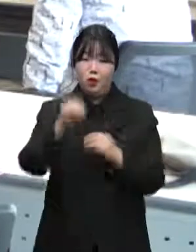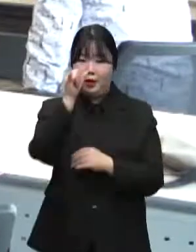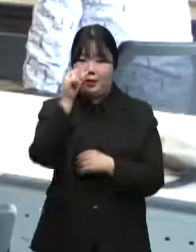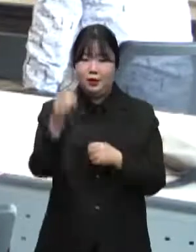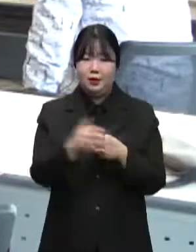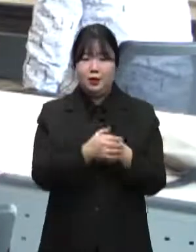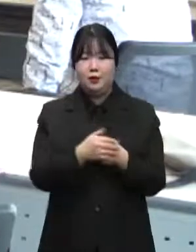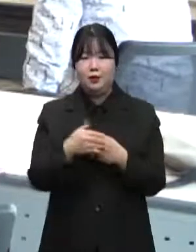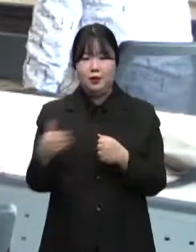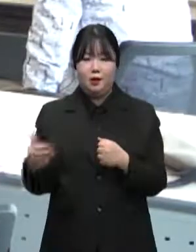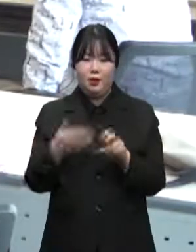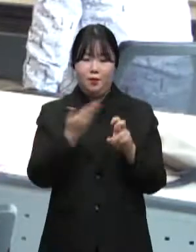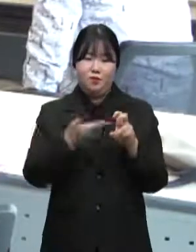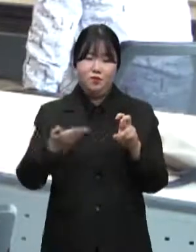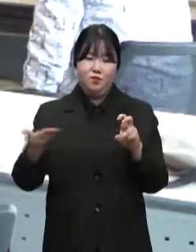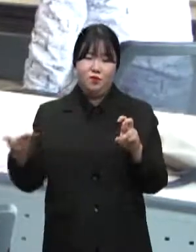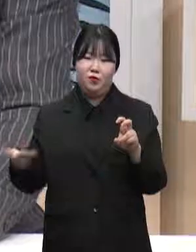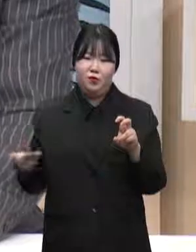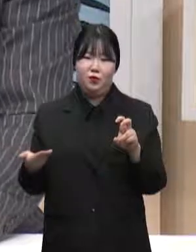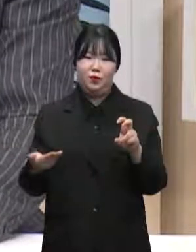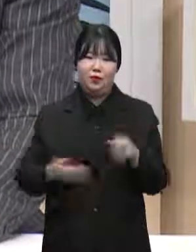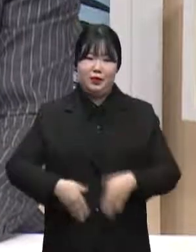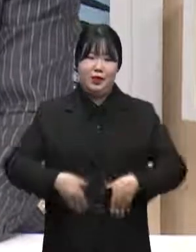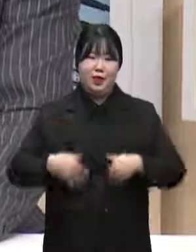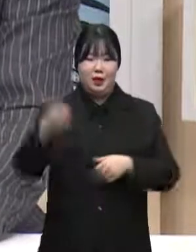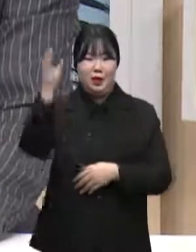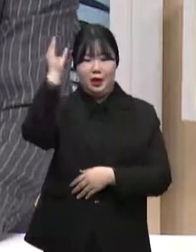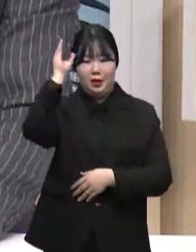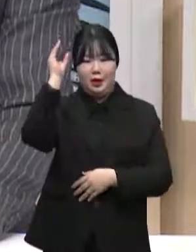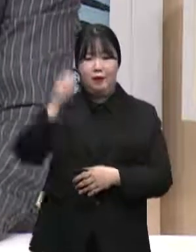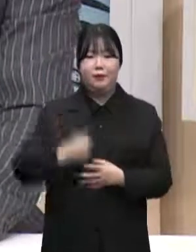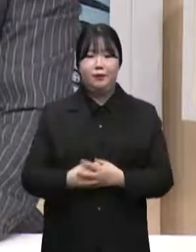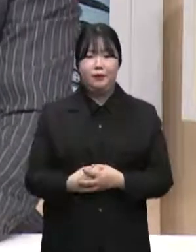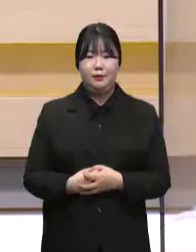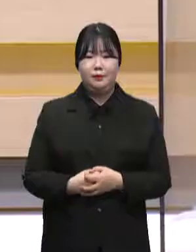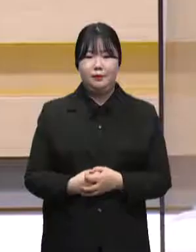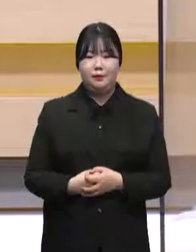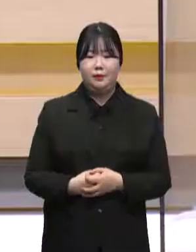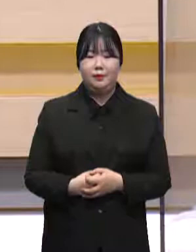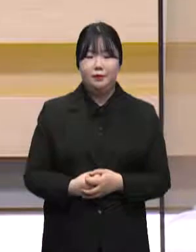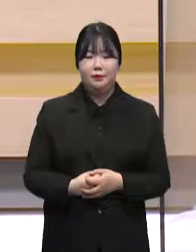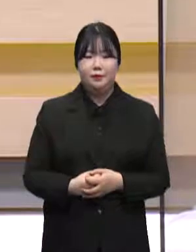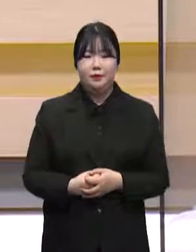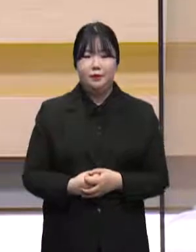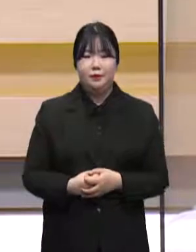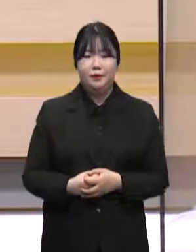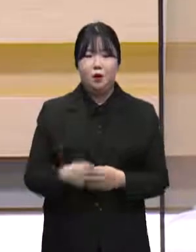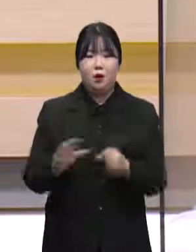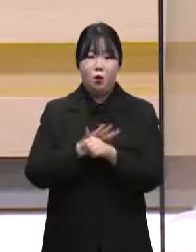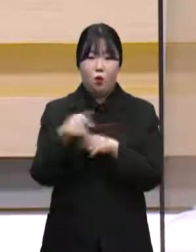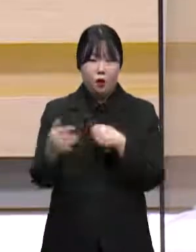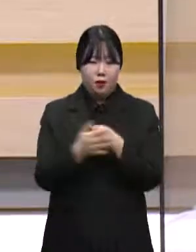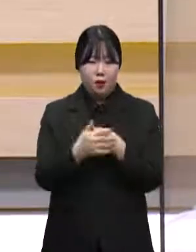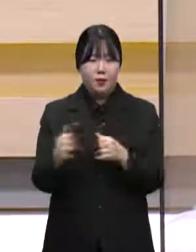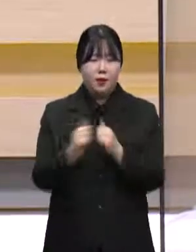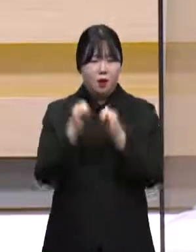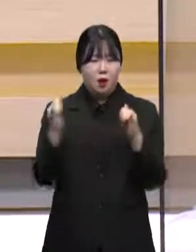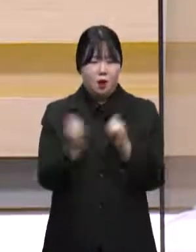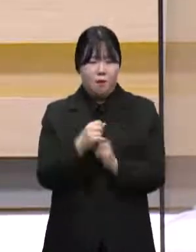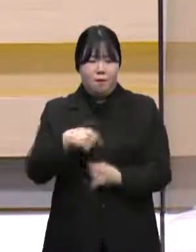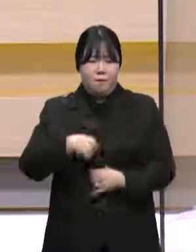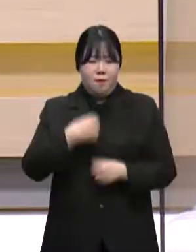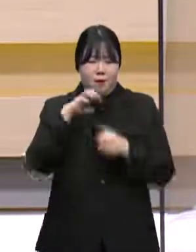출구가 될 거라 기대해봅니다 미술 9명의 사회복지공무원 파이팅 4자 아무래도 코론 알고 로 사회적 고립이 심화되고